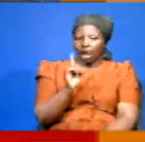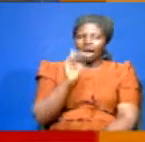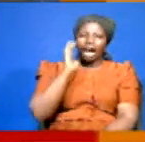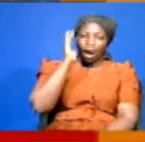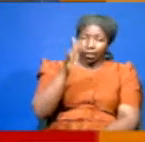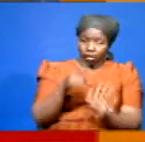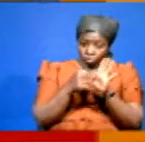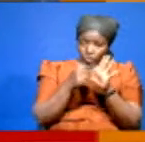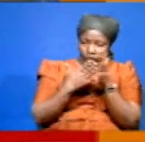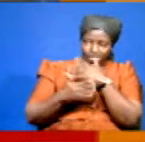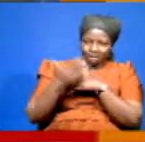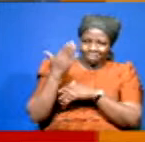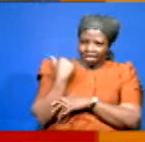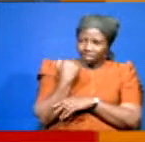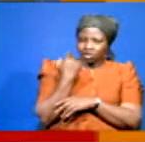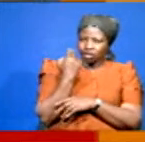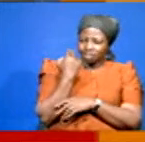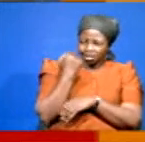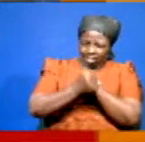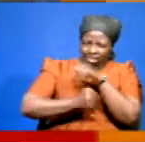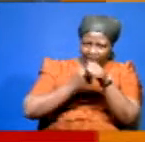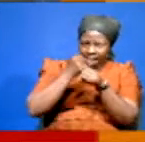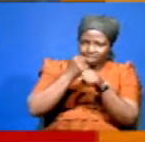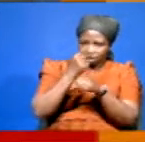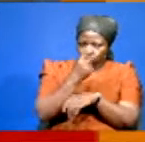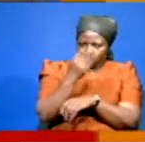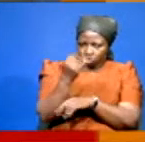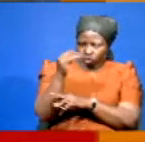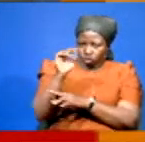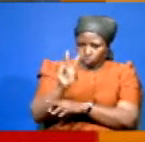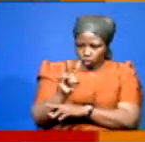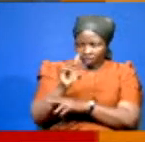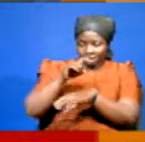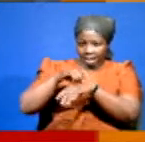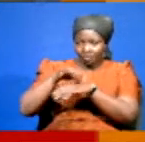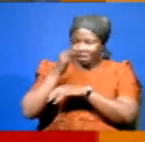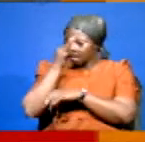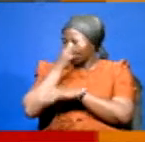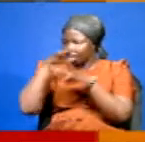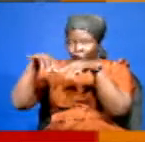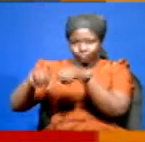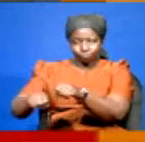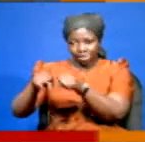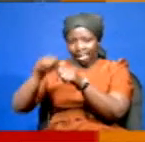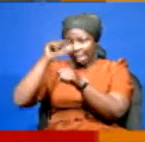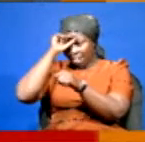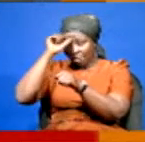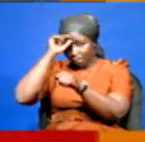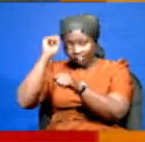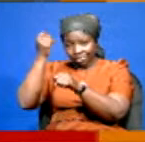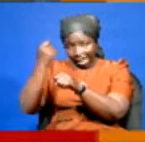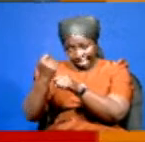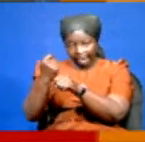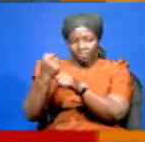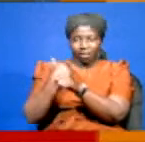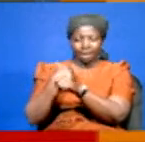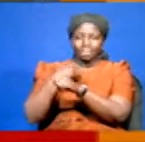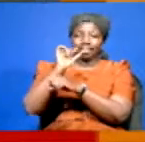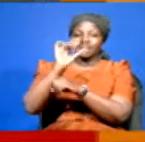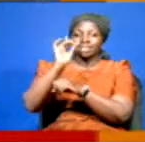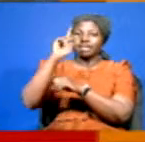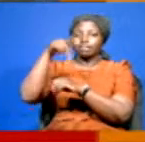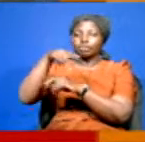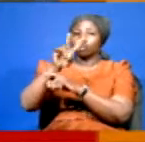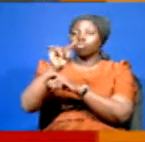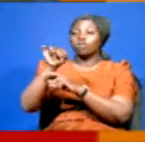2002 Kibaki alipochukua uongozi wa nchi ya Kenya, alichukua uongozi tukiwa na GDP ya 2.5. hapo baada ya post election violence hakukuwa